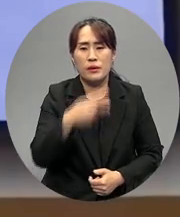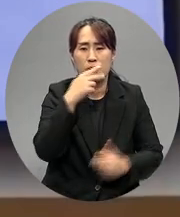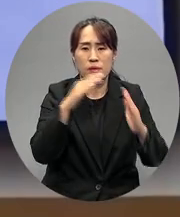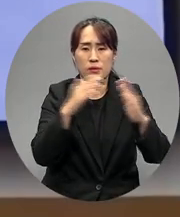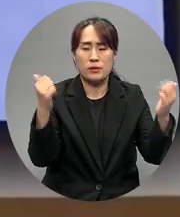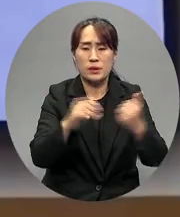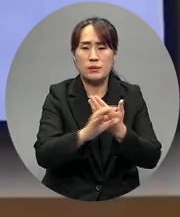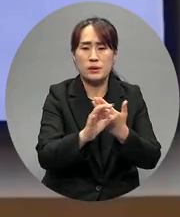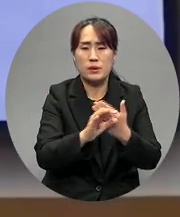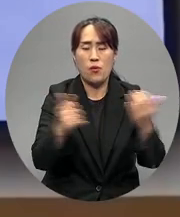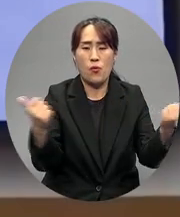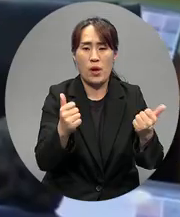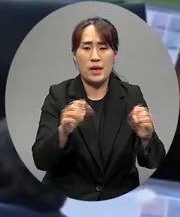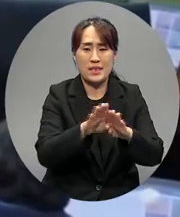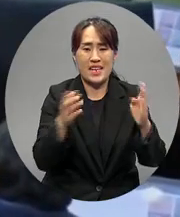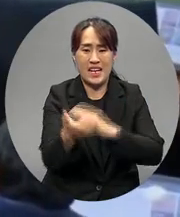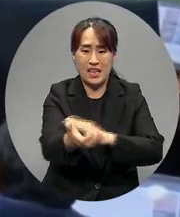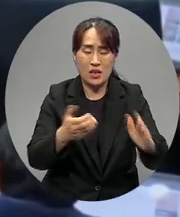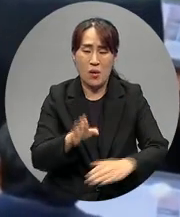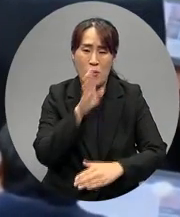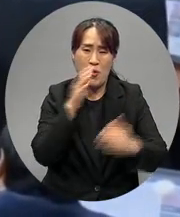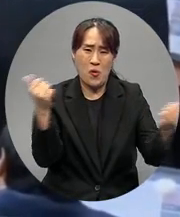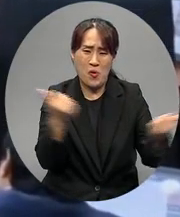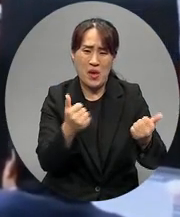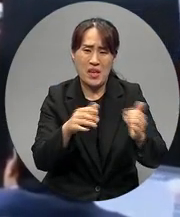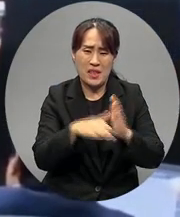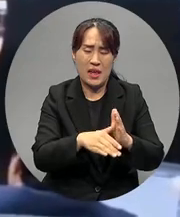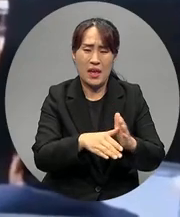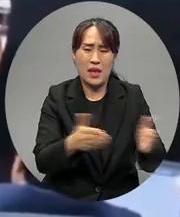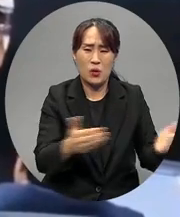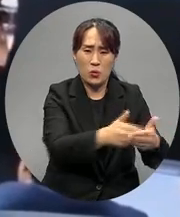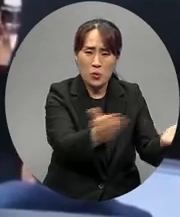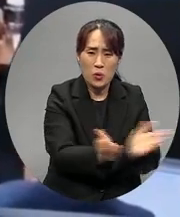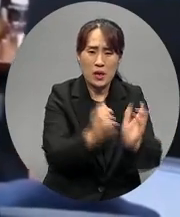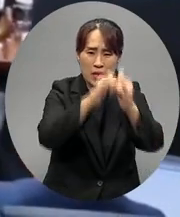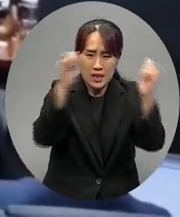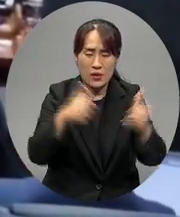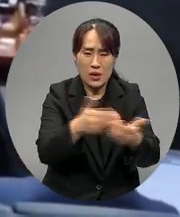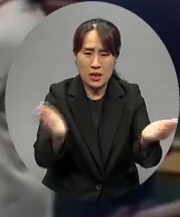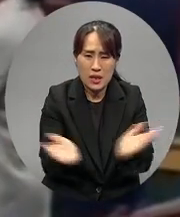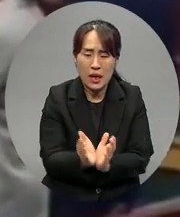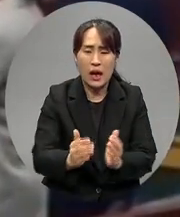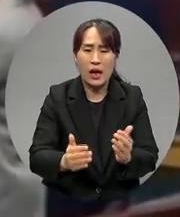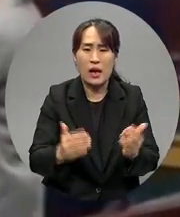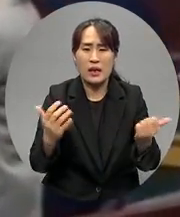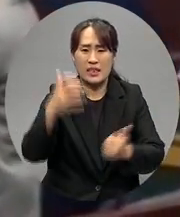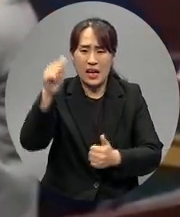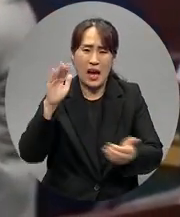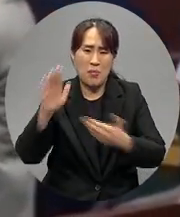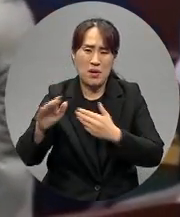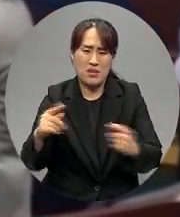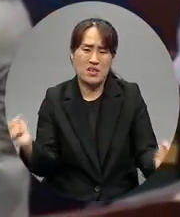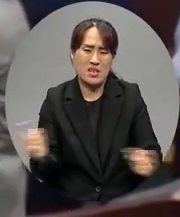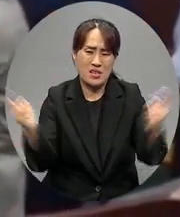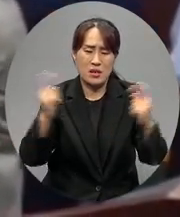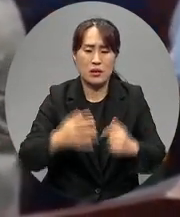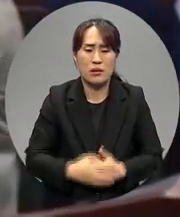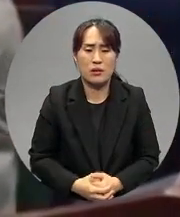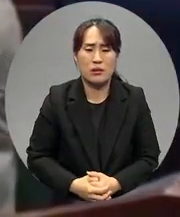음성군의회 임시회 개회 직전 본회의장에서 노동계와 시민사회단체가 의장석 앞에서 고성을 지릅니다.